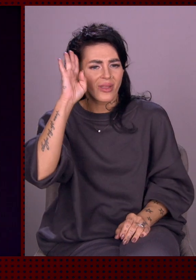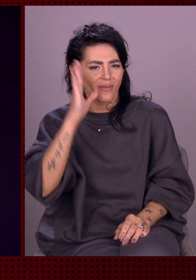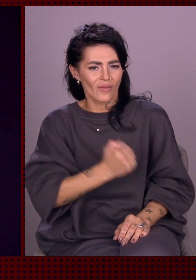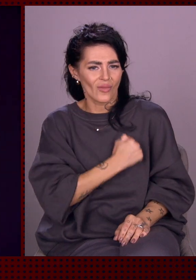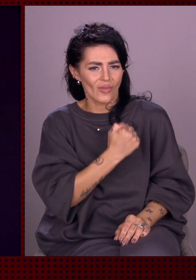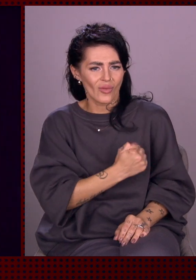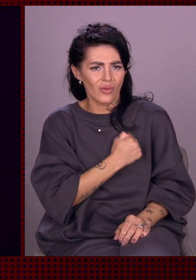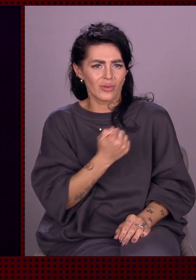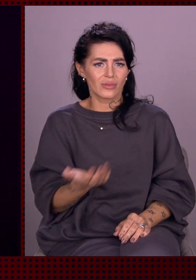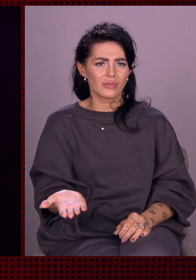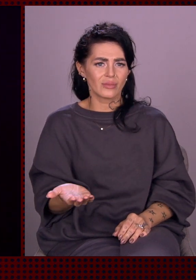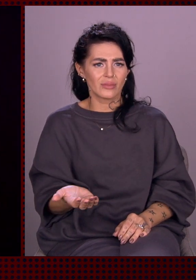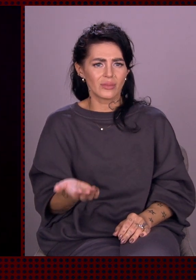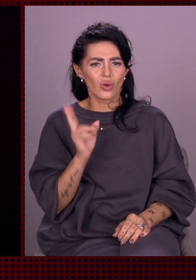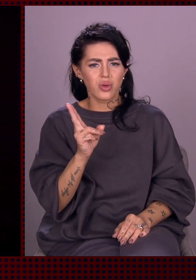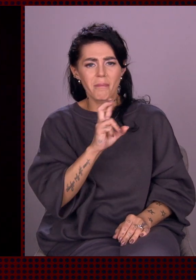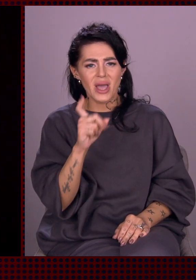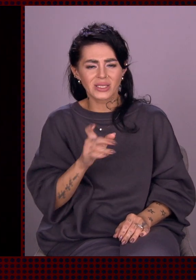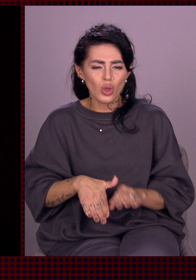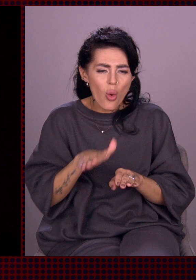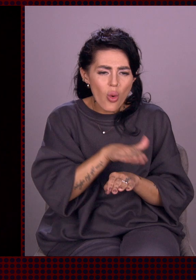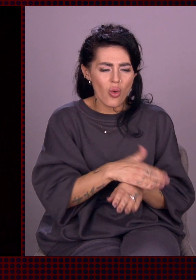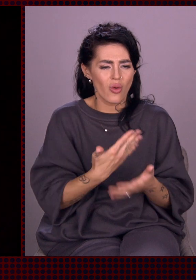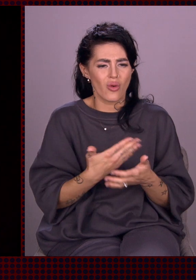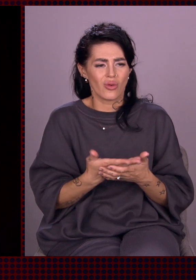хтось з трубкою, хтось без ніг.